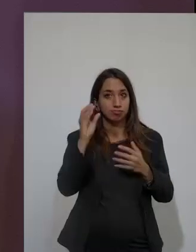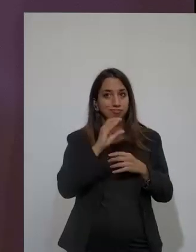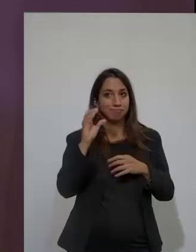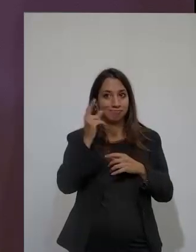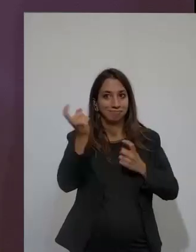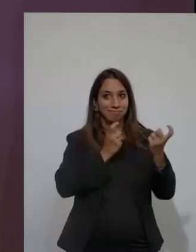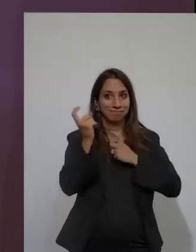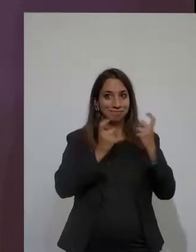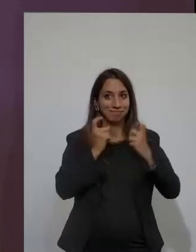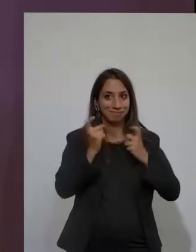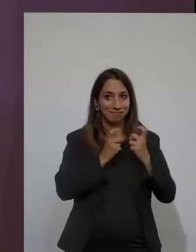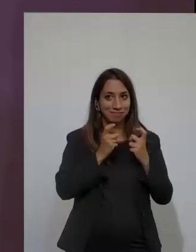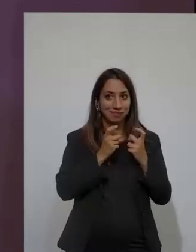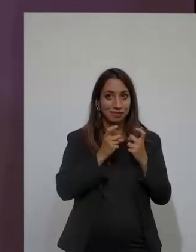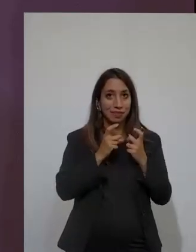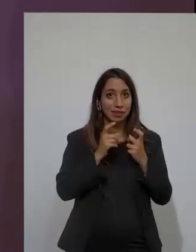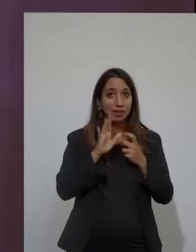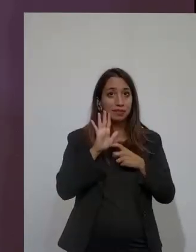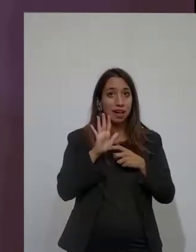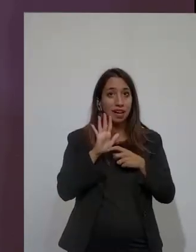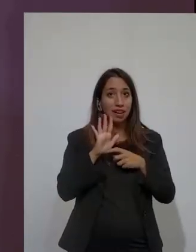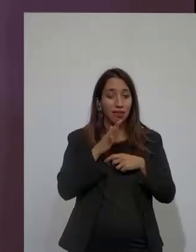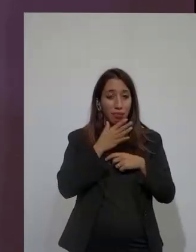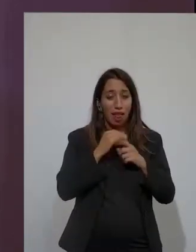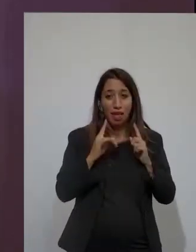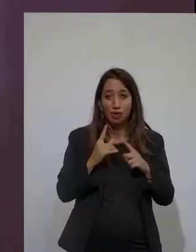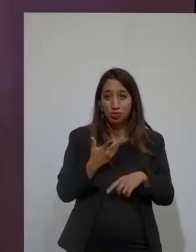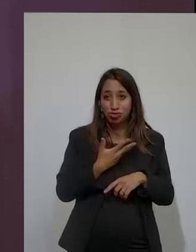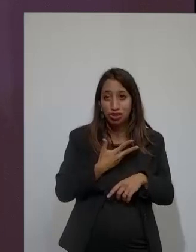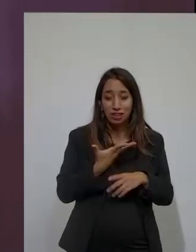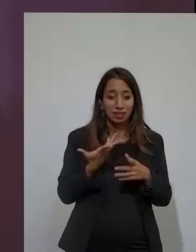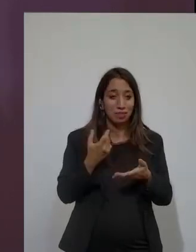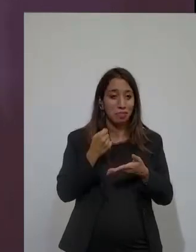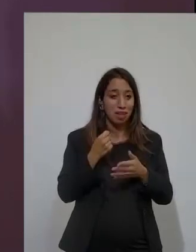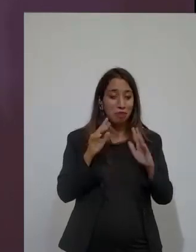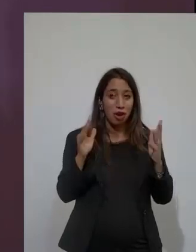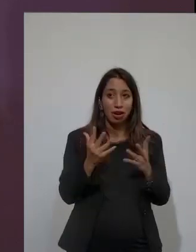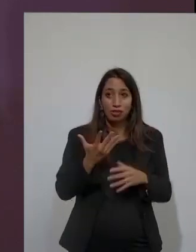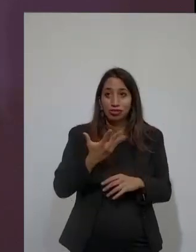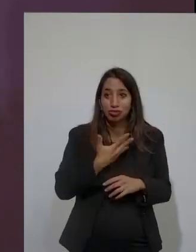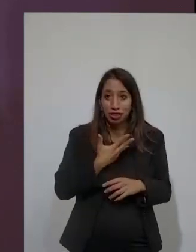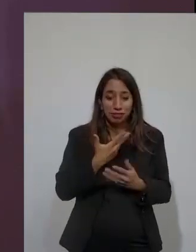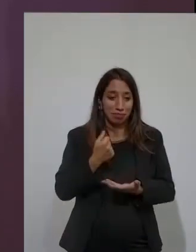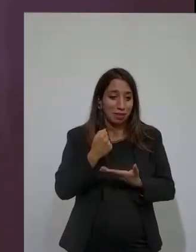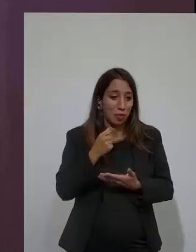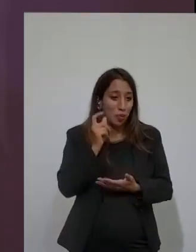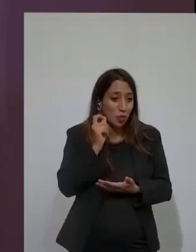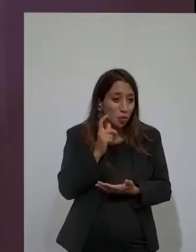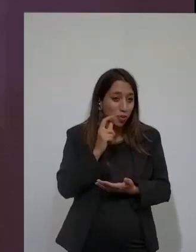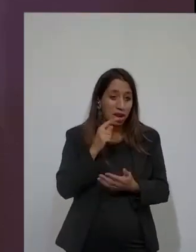per più visitato, ma per le sue bellezze naturali e per il suo patrimonio artistico, culturale e